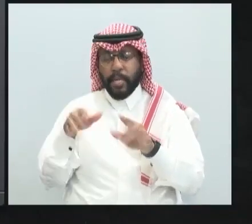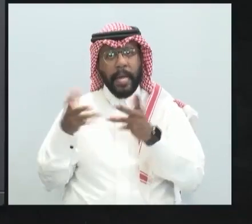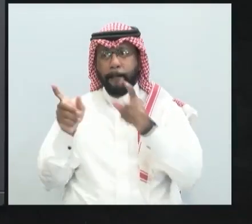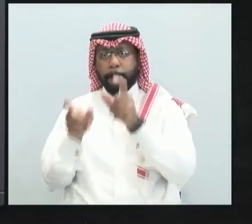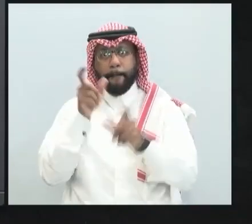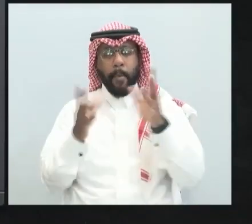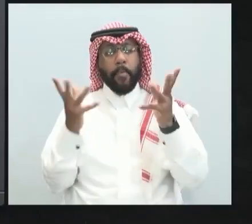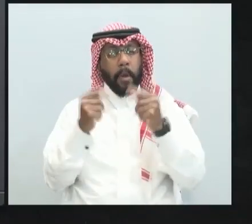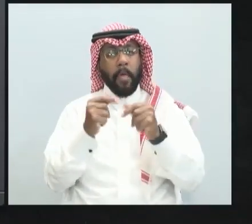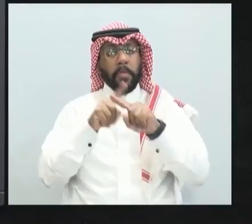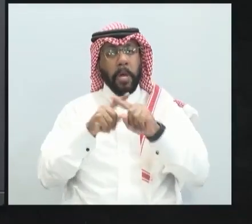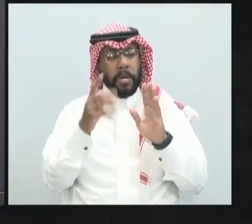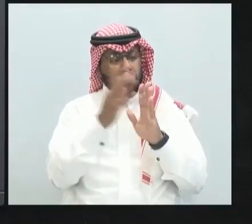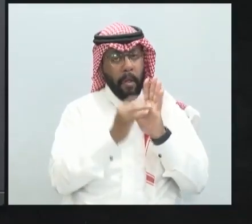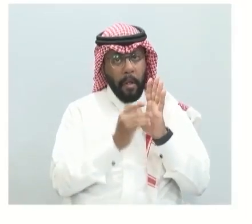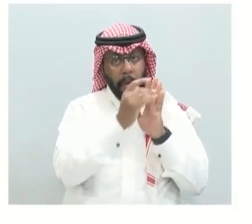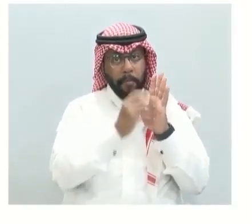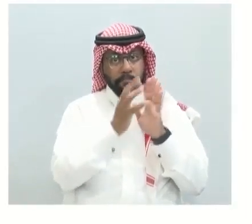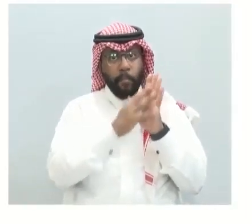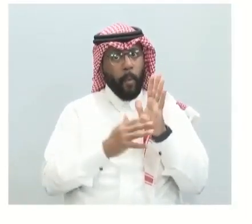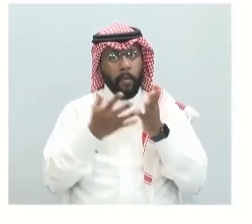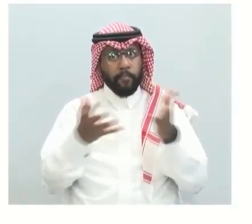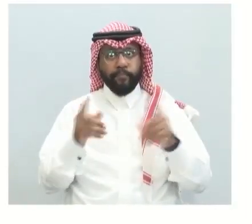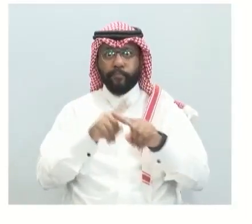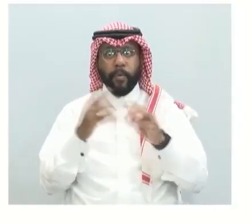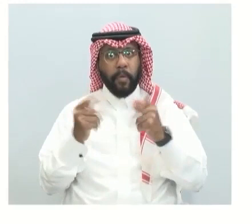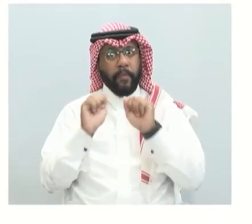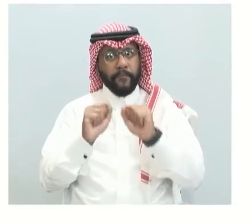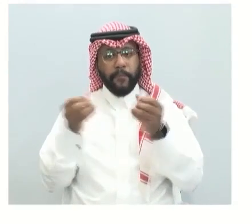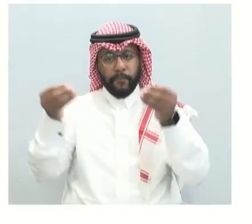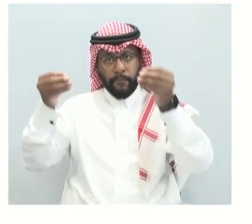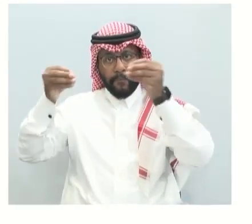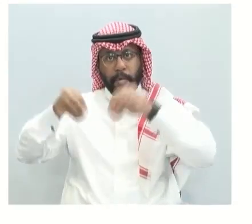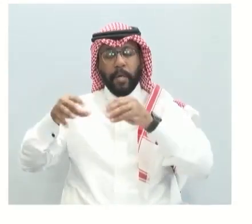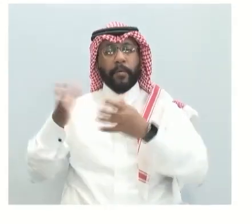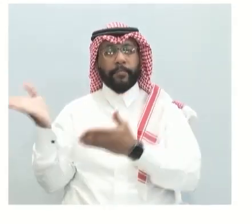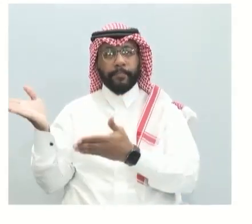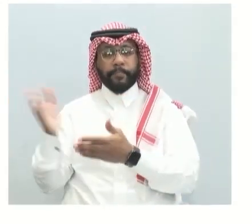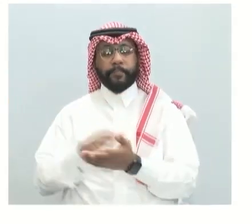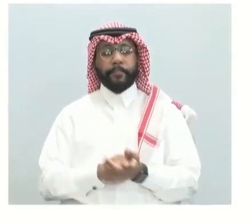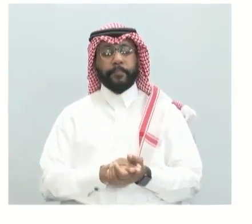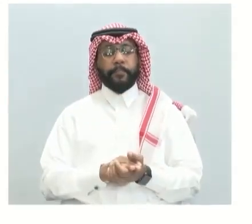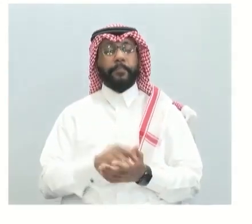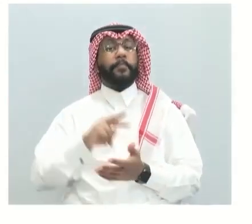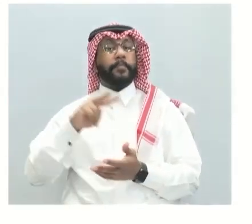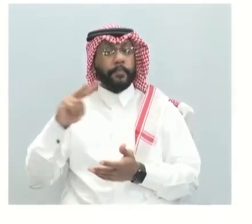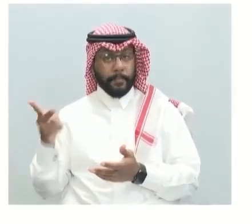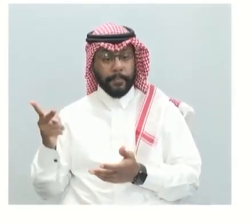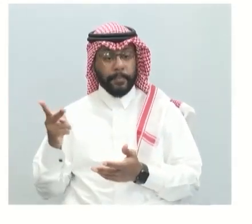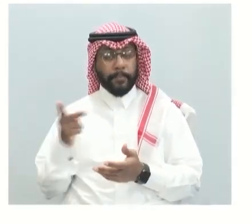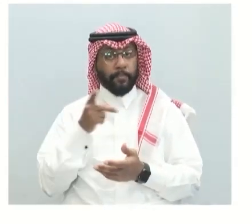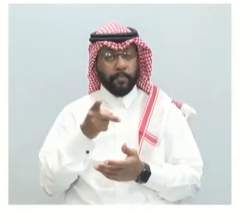والرياضيه باستخدام ايضا محركات البحث طيب هل توجد استخدامات اخرى للانترنت غير البحث